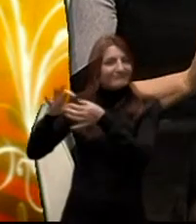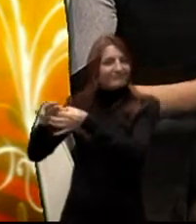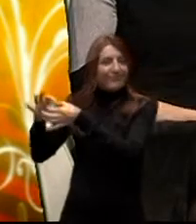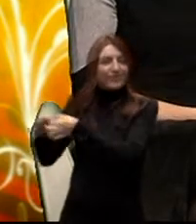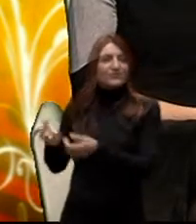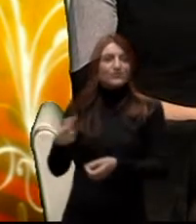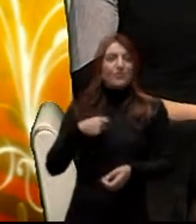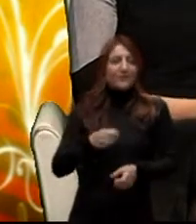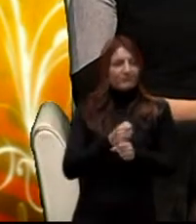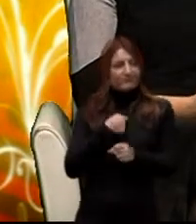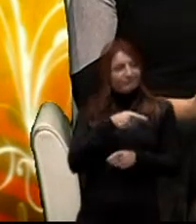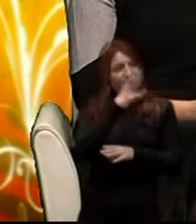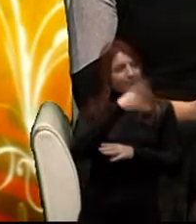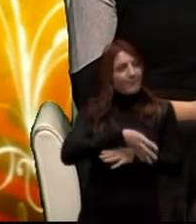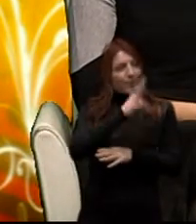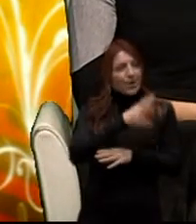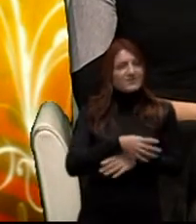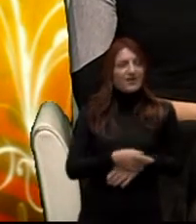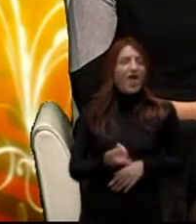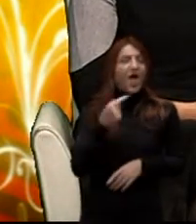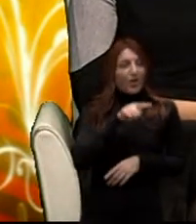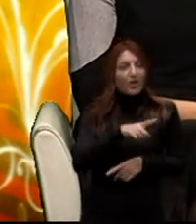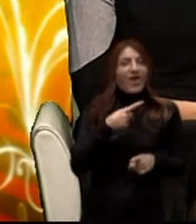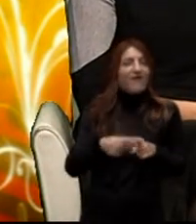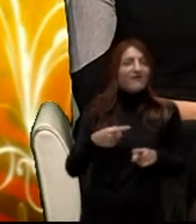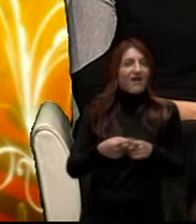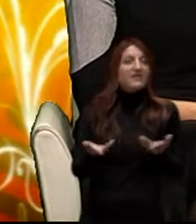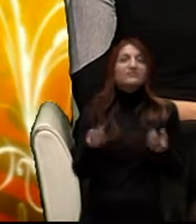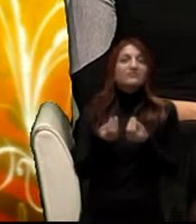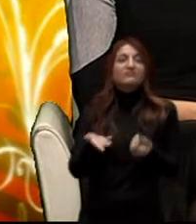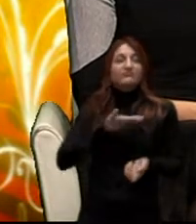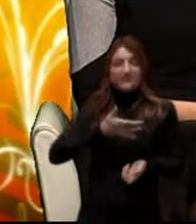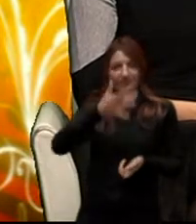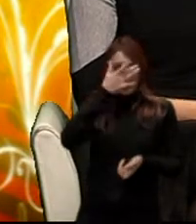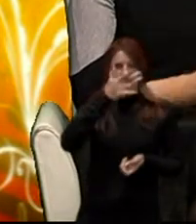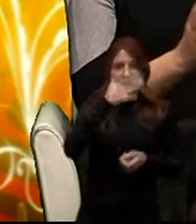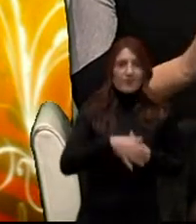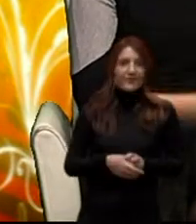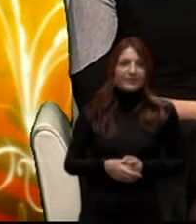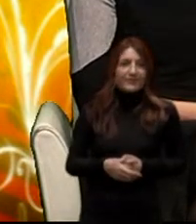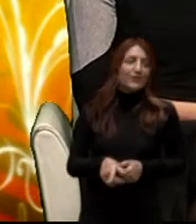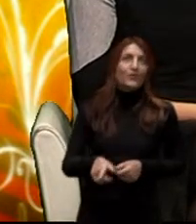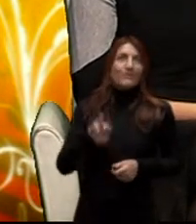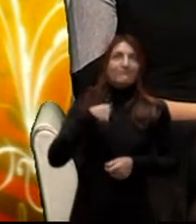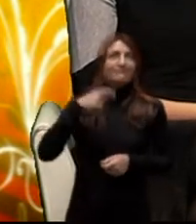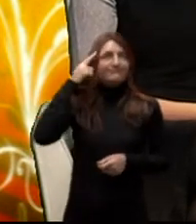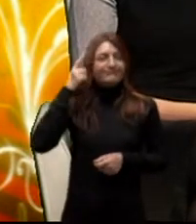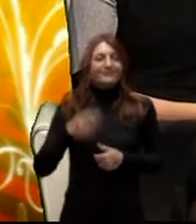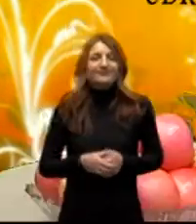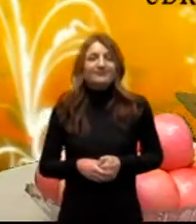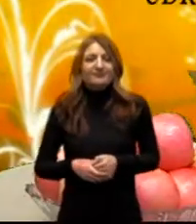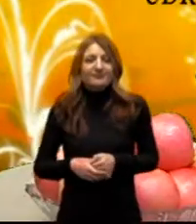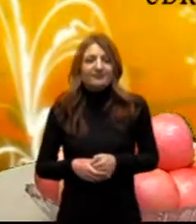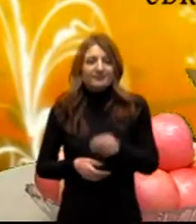mi radimo procjeno, što može biti i objektivno zapravo razlog nekakve glavobolje. To sve što mi prvo pada na pamet. Da.